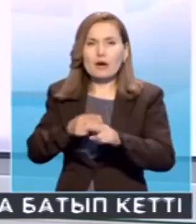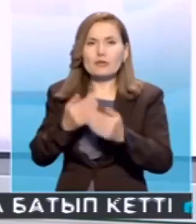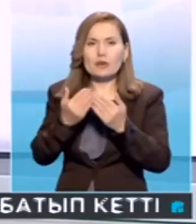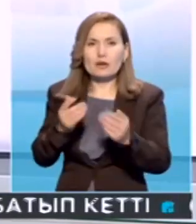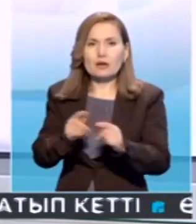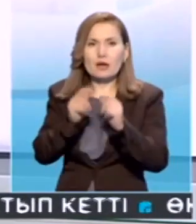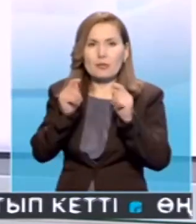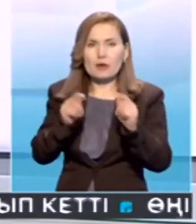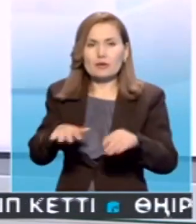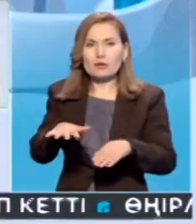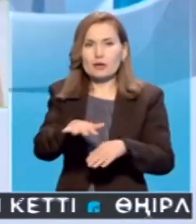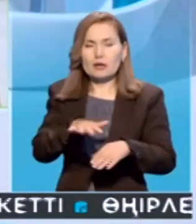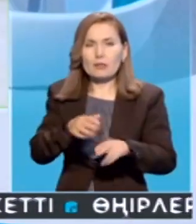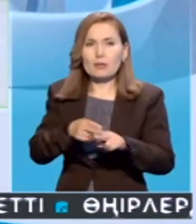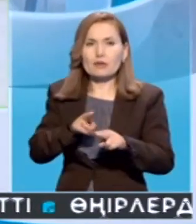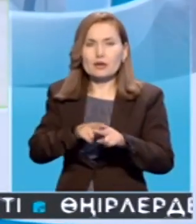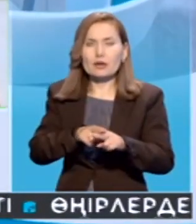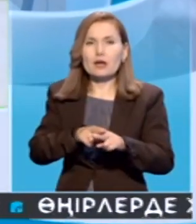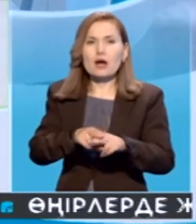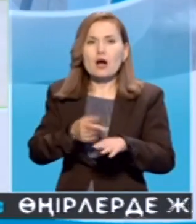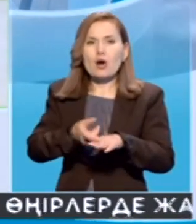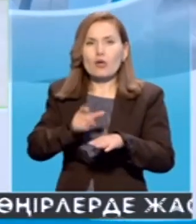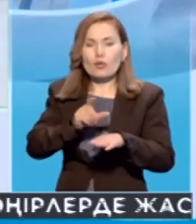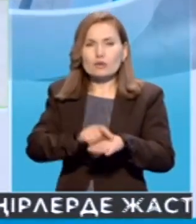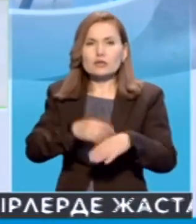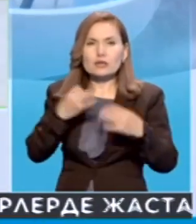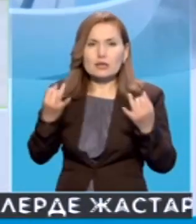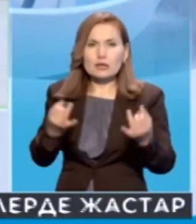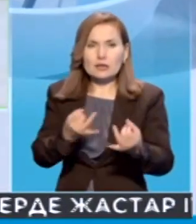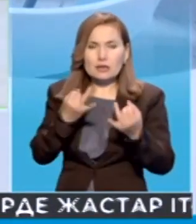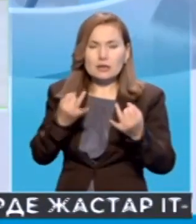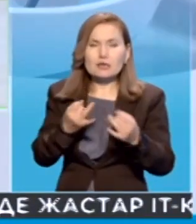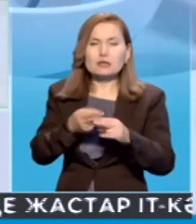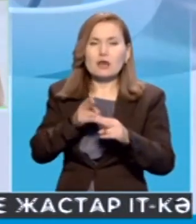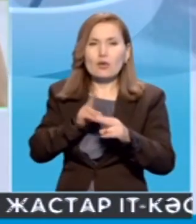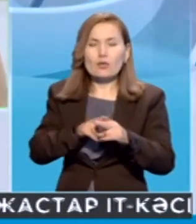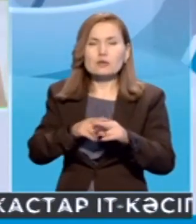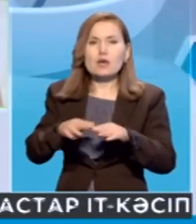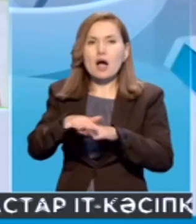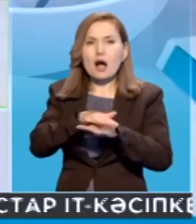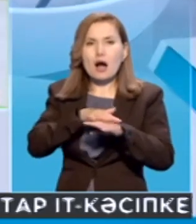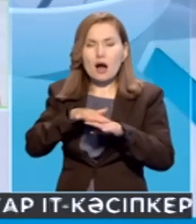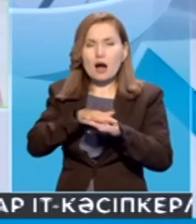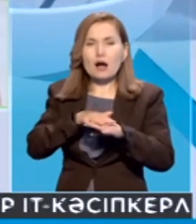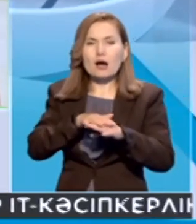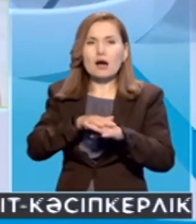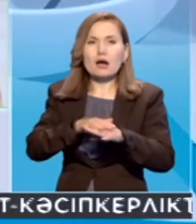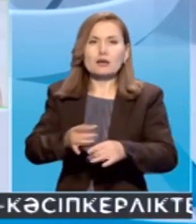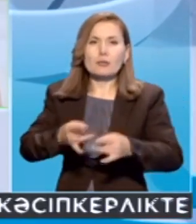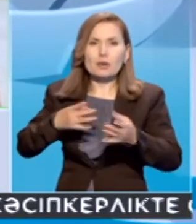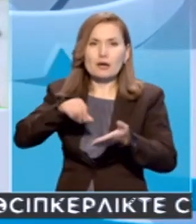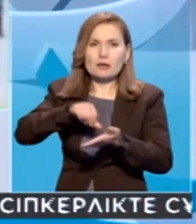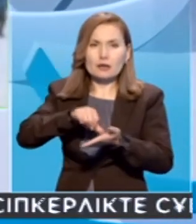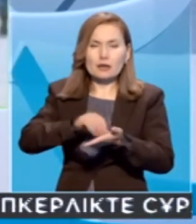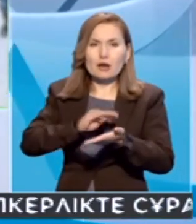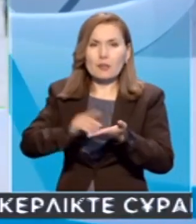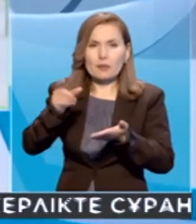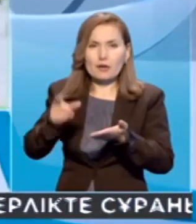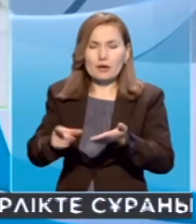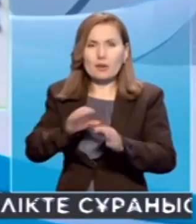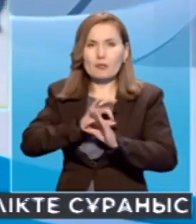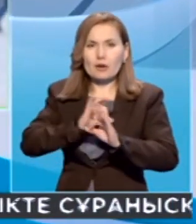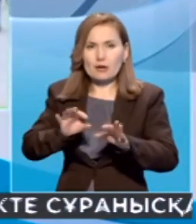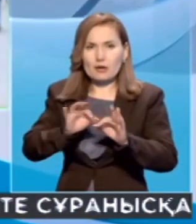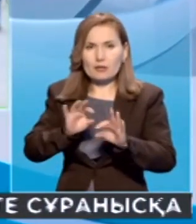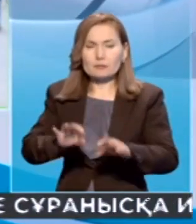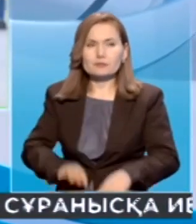алаңында ұйымдастырылды. Алаңдағы көңіл күйді дәл қазір тікелей эфирге қосылған әріптесім Алла Гаврина баяндауға әзір. Алла, қайырлы кеш, мерекелік